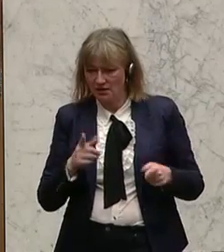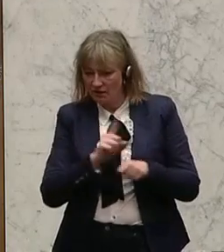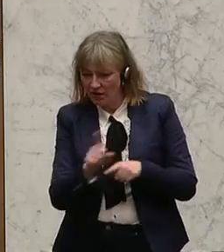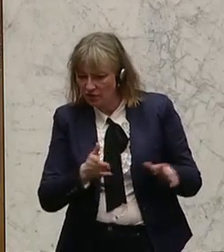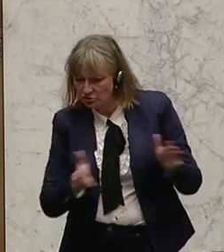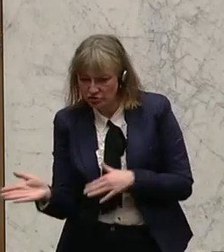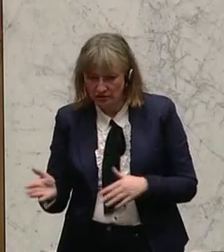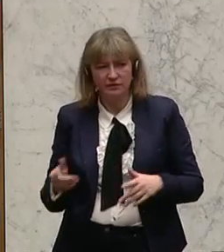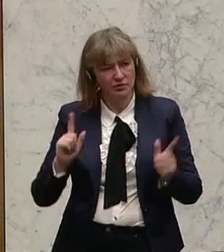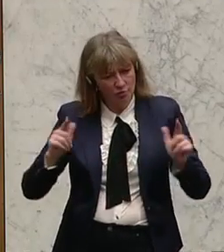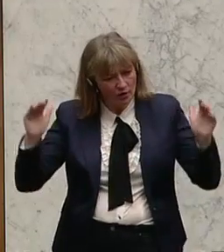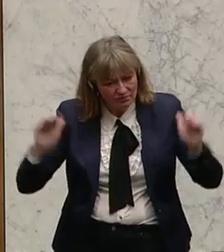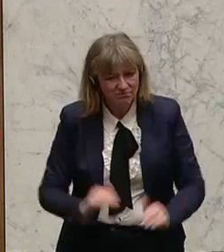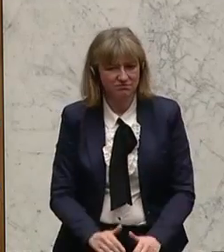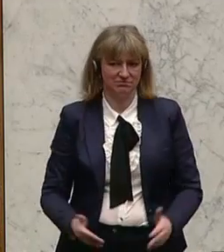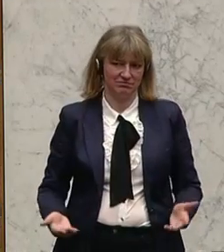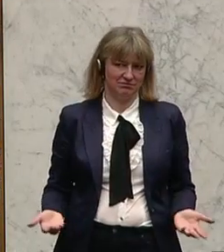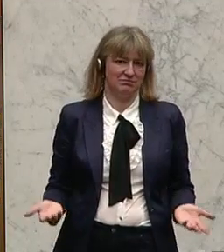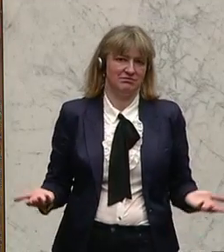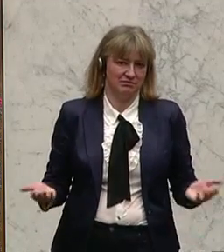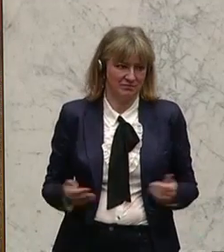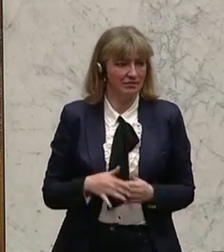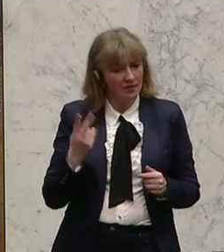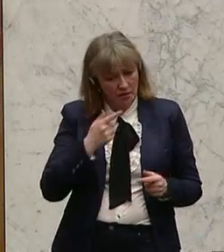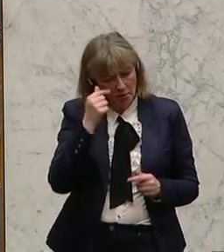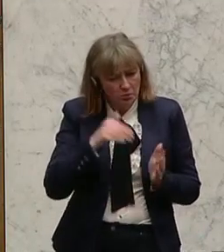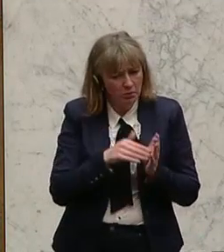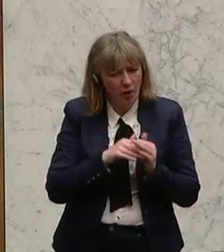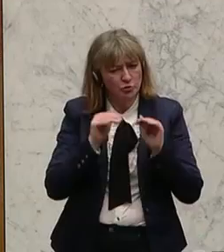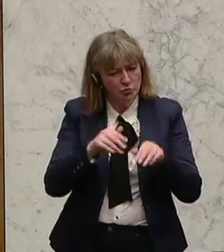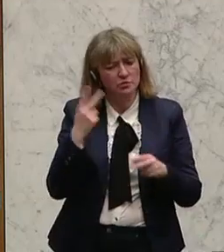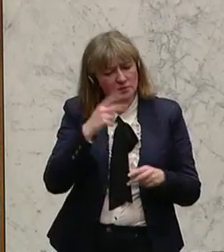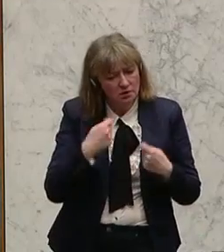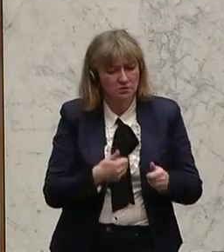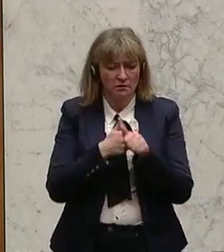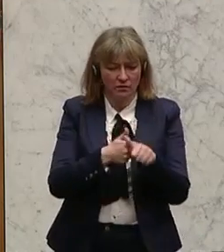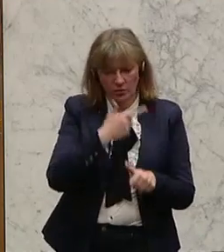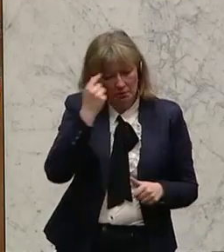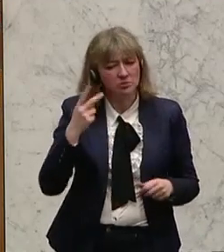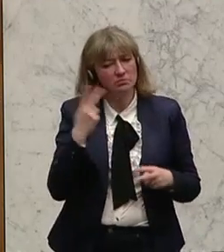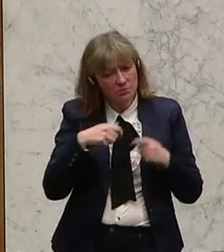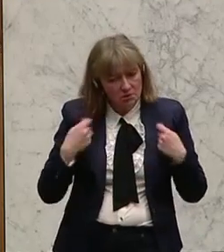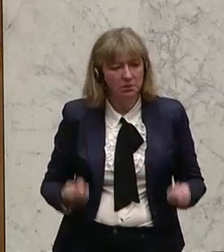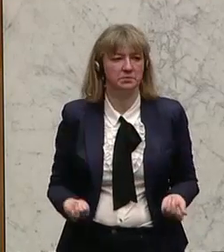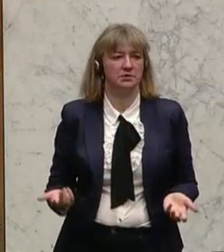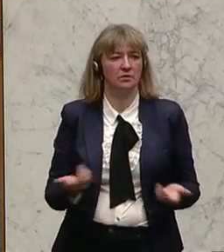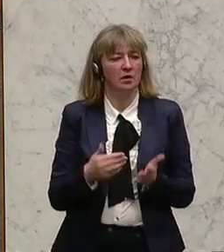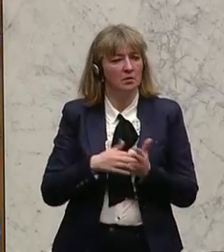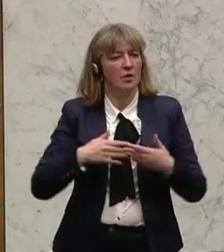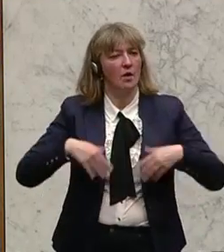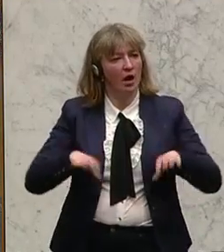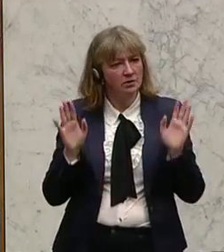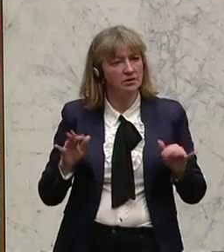Fehlentwicklungen eindämmen. Und jetzt gibt es natürlich Menschen, die Schutz suchen. Und es gibt Menschen, die verfolgt sind. Und es gibt Menschen, die auch bei uns Asyl